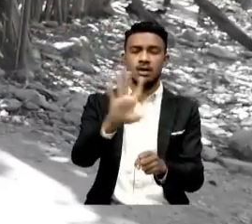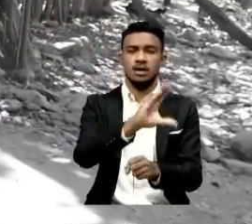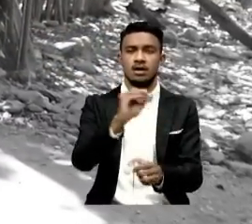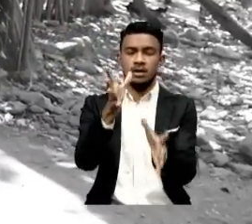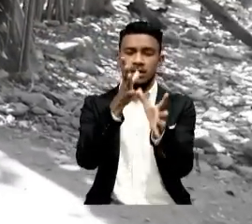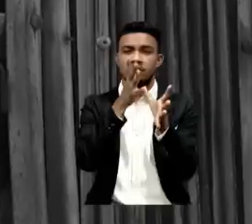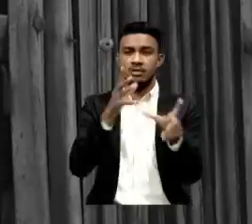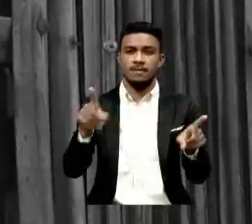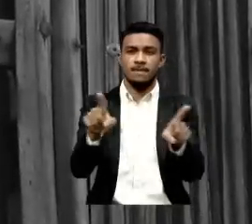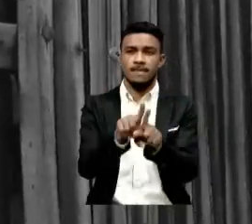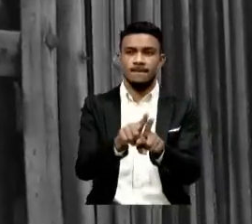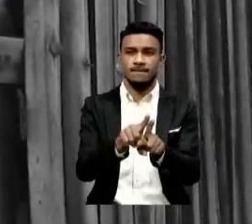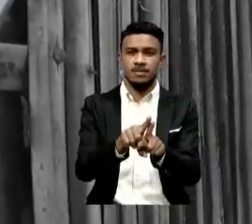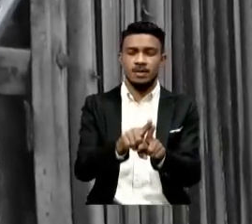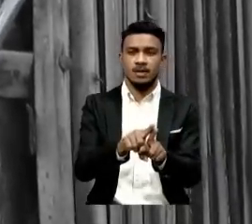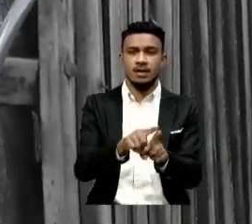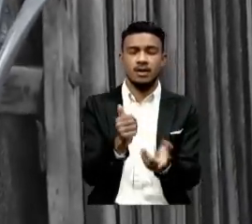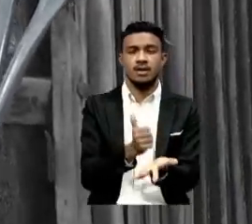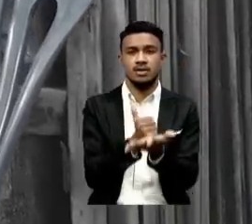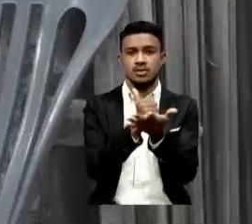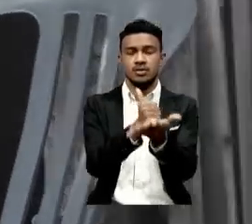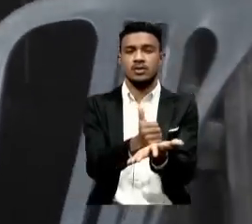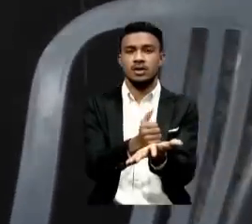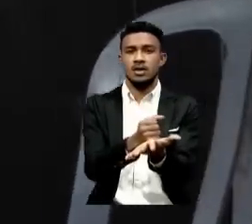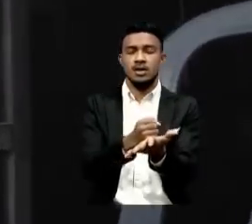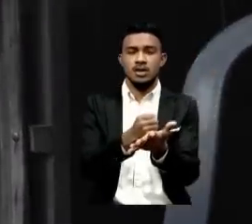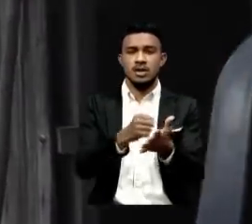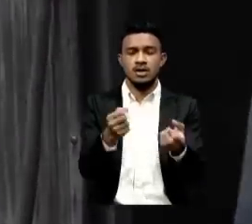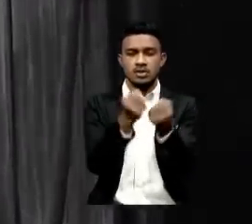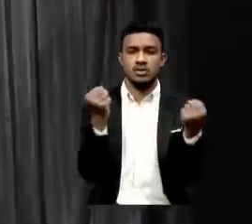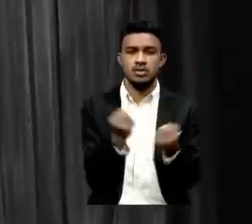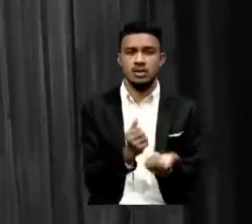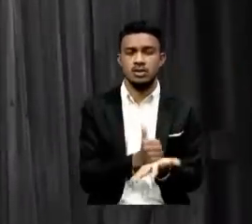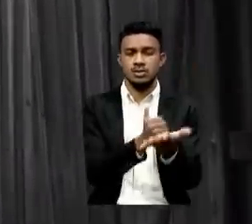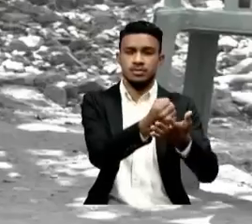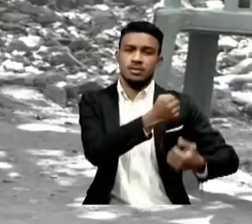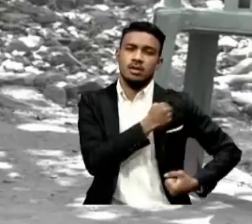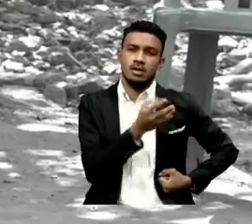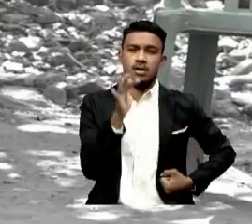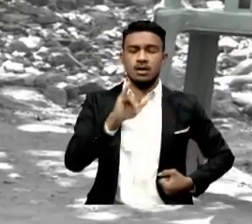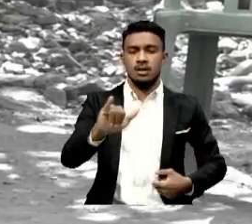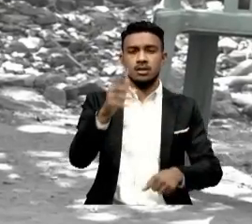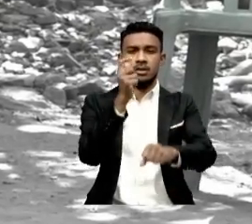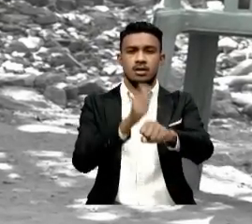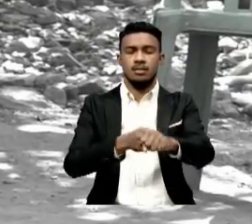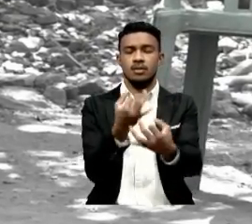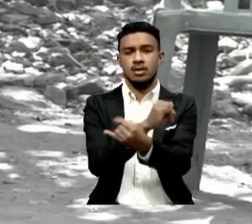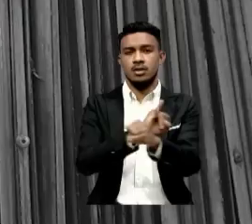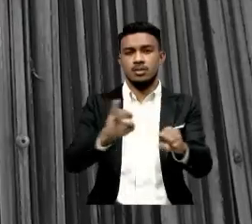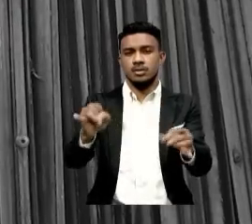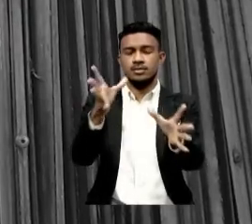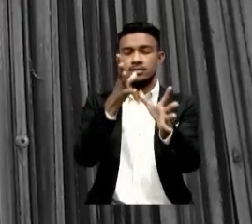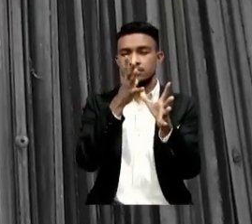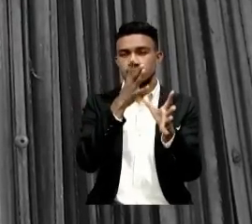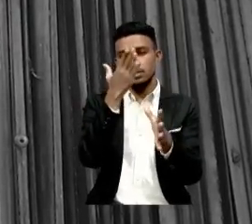sainudar delegada suku, o de azuda forsa valentil sira. Hafoin ia tempo independência, avó